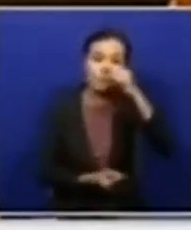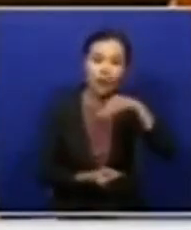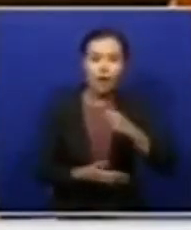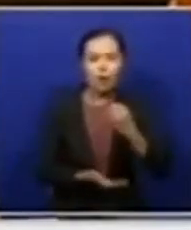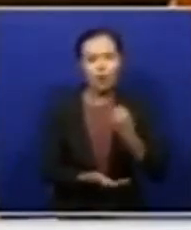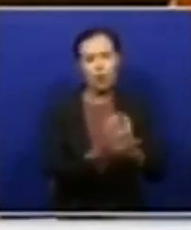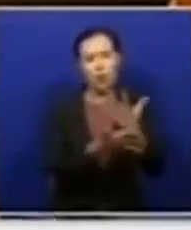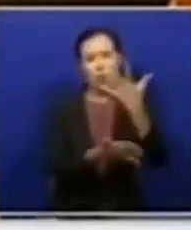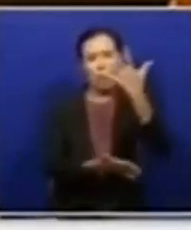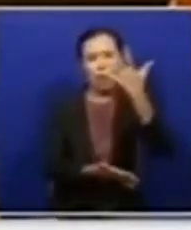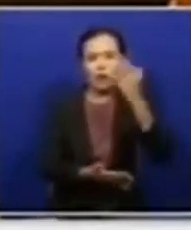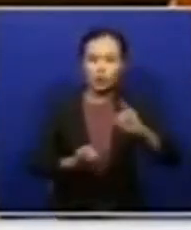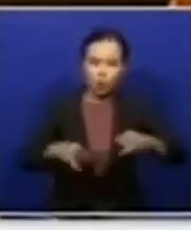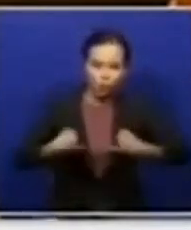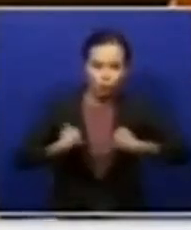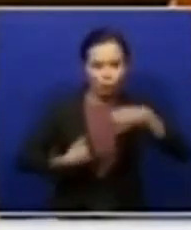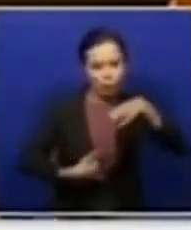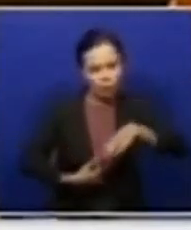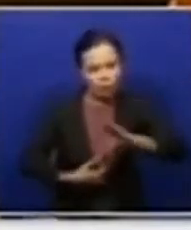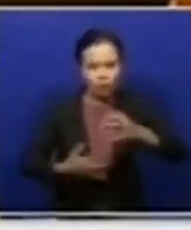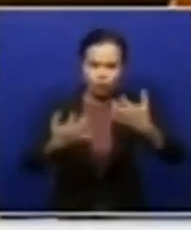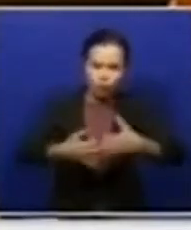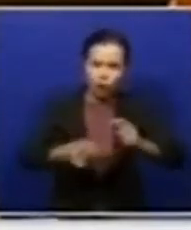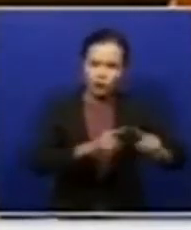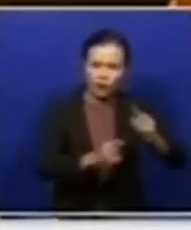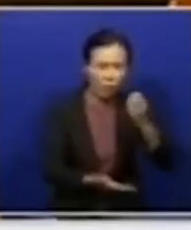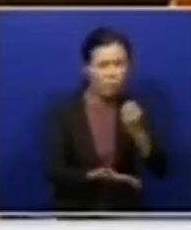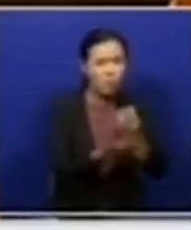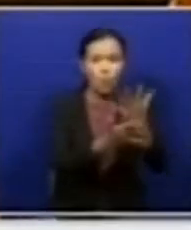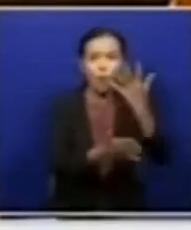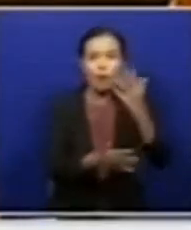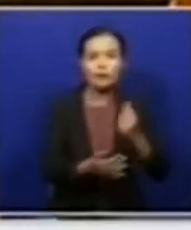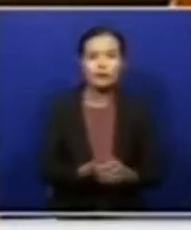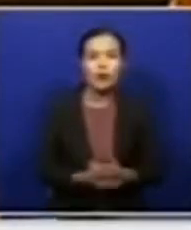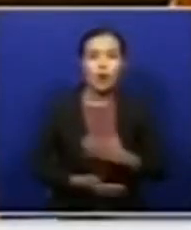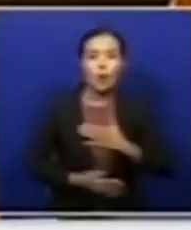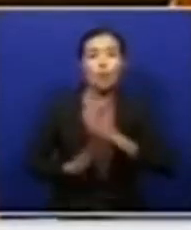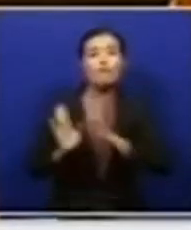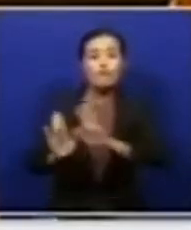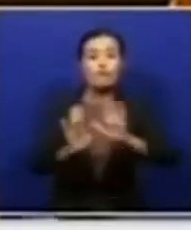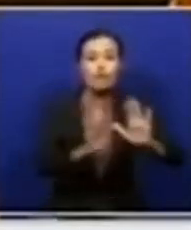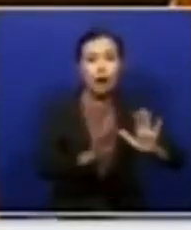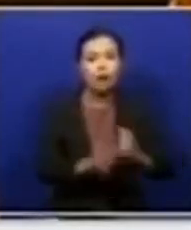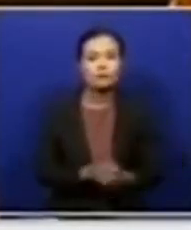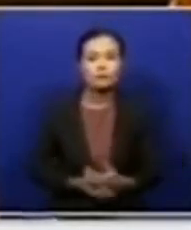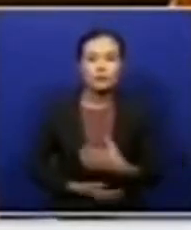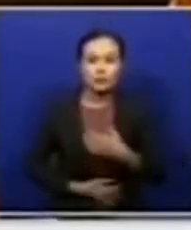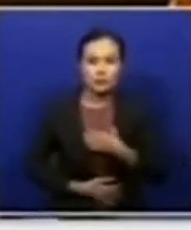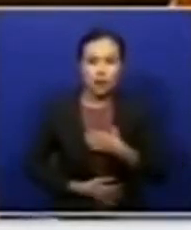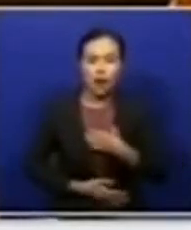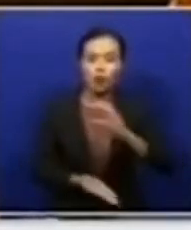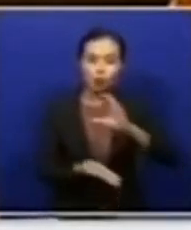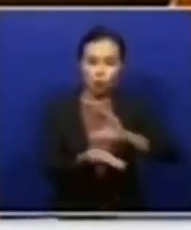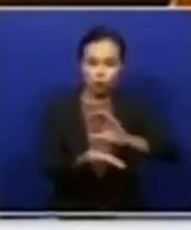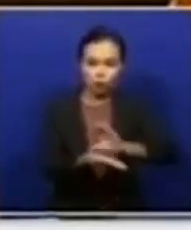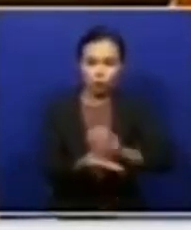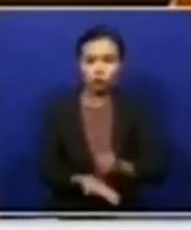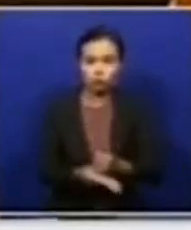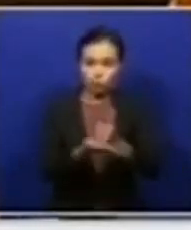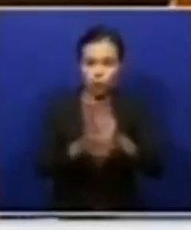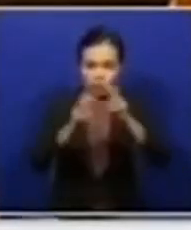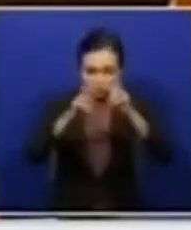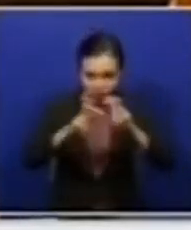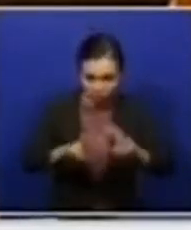ในทุนทั้งนั้นเลยนะครับผมพี่อยากฝากนะครับก็จริงๆแล้วอยากให้กองทุนนะครับช่วยไปศึกษา